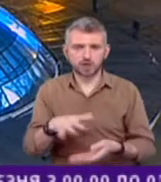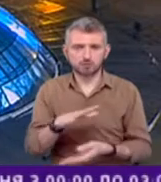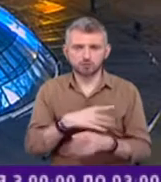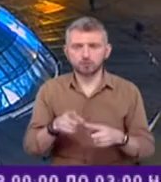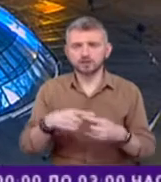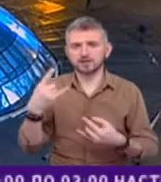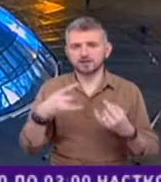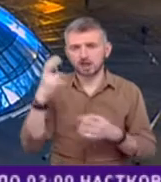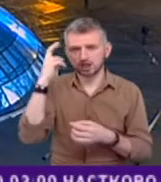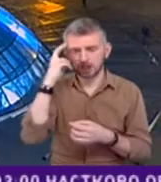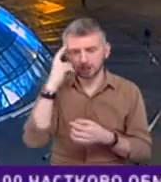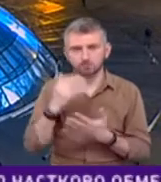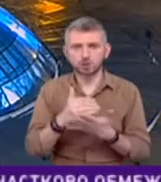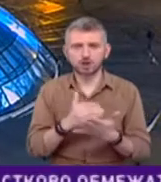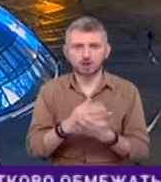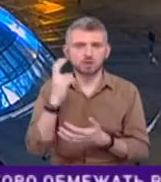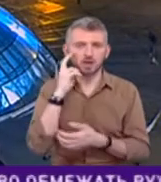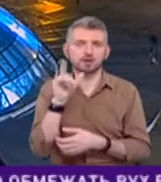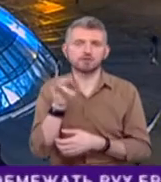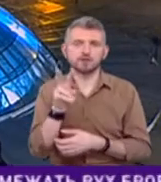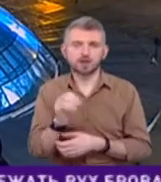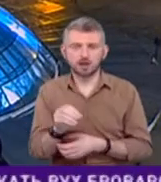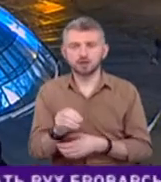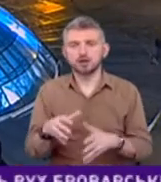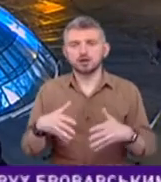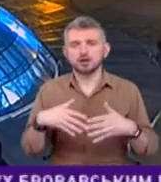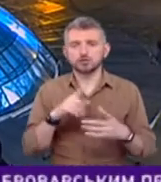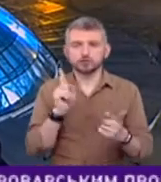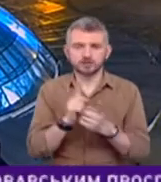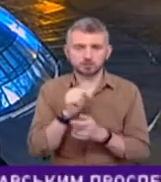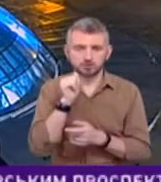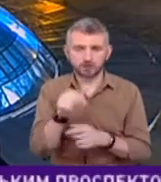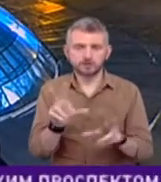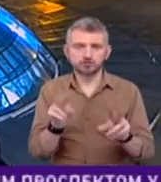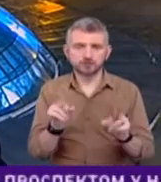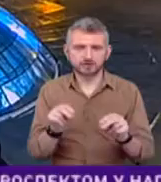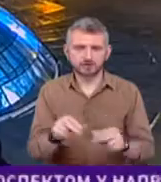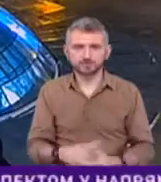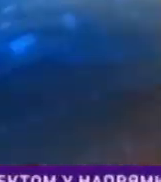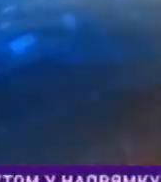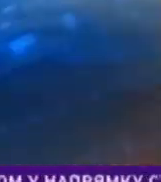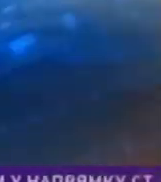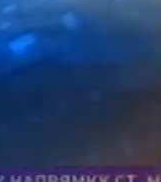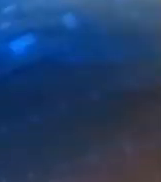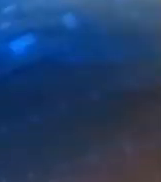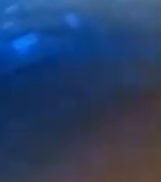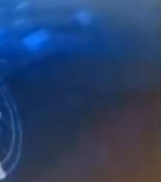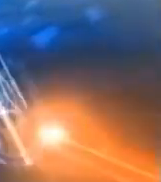Це телеканал Київ, це проєкт «Київ Лайв». Мене звуть Василь Климчук. Щиро дякую, хай щастить, до побачення і до завтра.